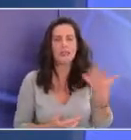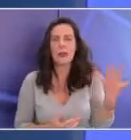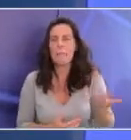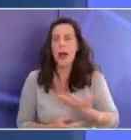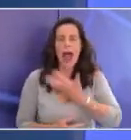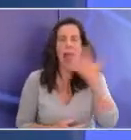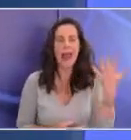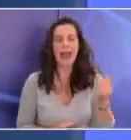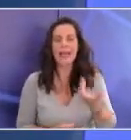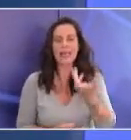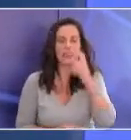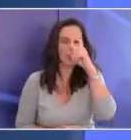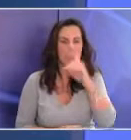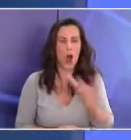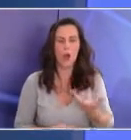שחור,